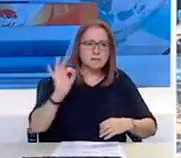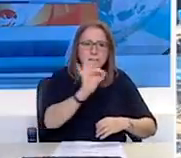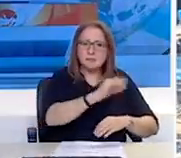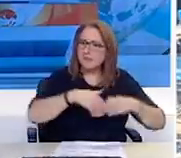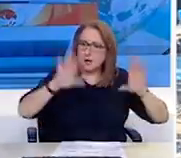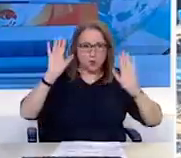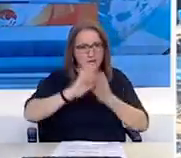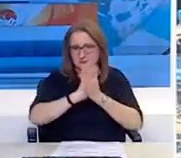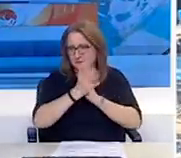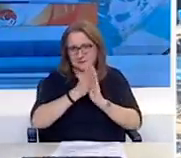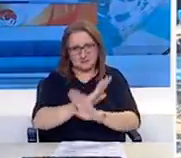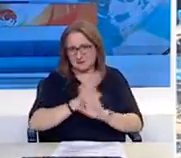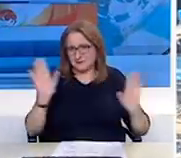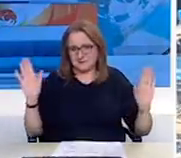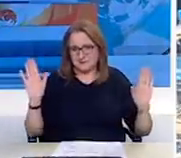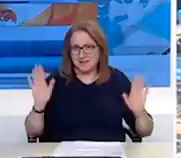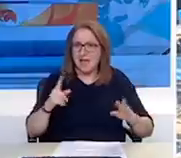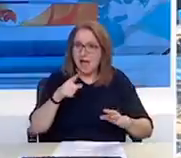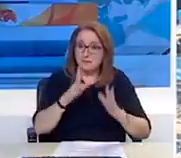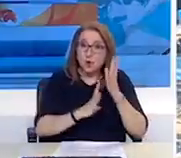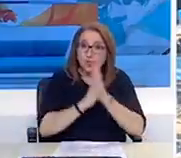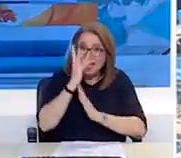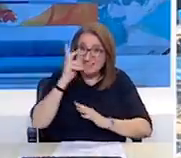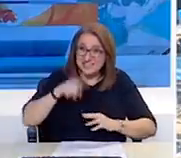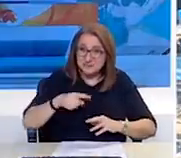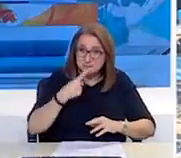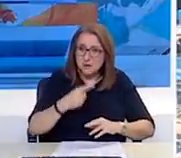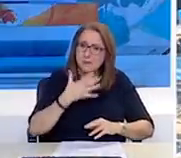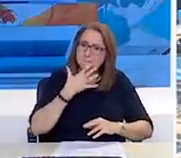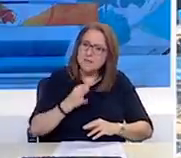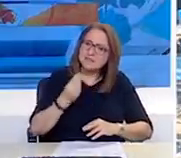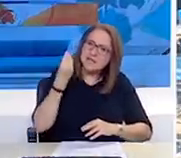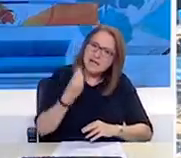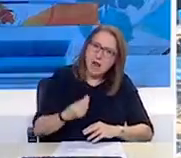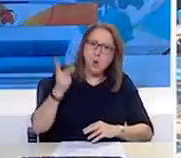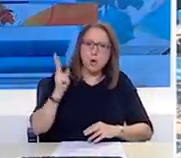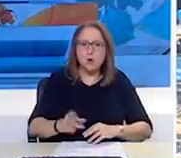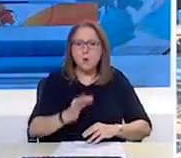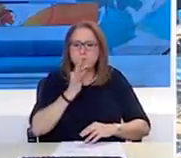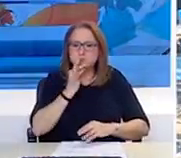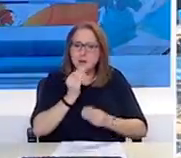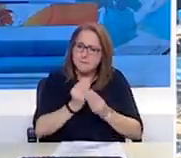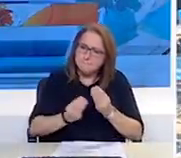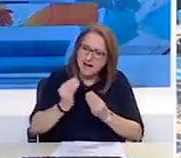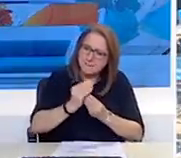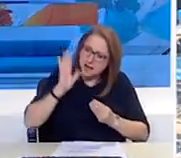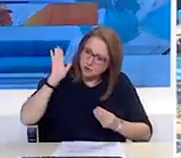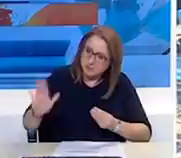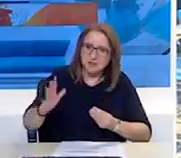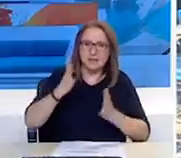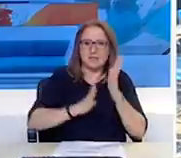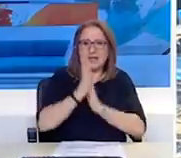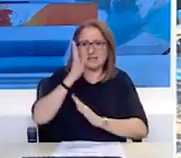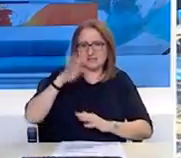είναι αυστηρή για να πιάνουμε και περιπτώσεις που μένει λίγο παραπάνω ο ιός σε επίπεδα πολλαπλασιασμού ώστε να μπορεί να μεταδοθεί. Αλλά μετά τη 10η μέρα